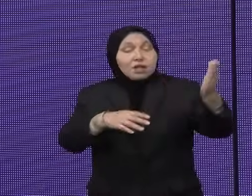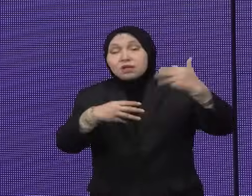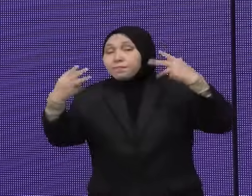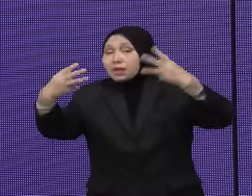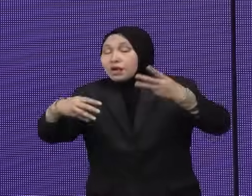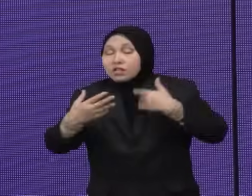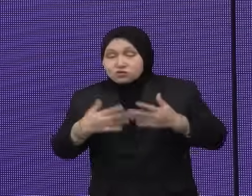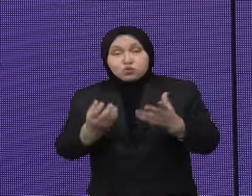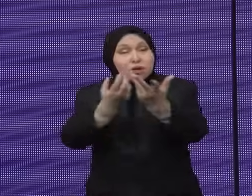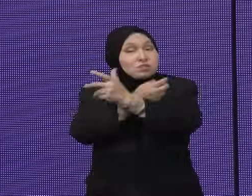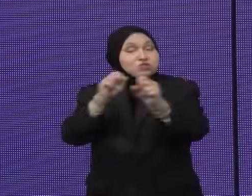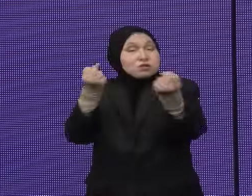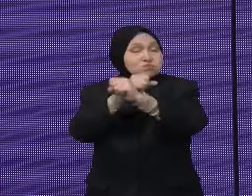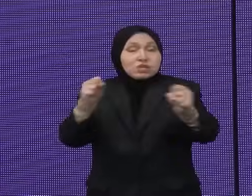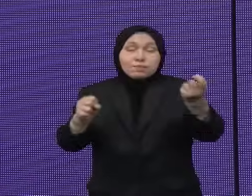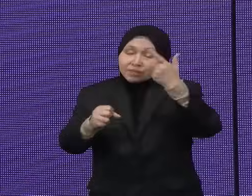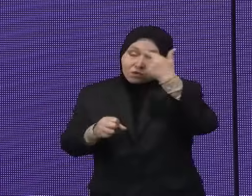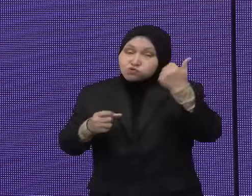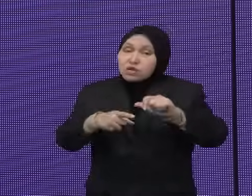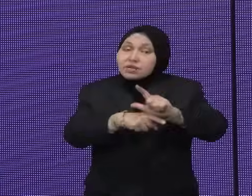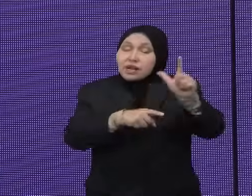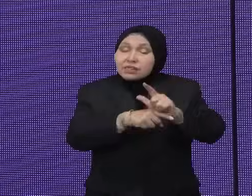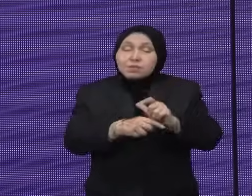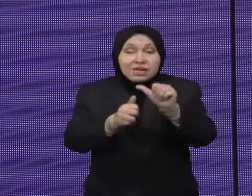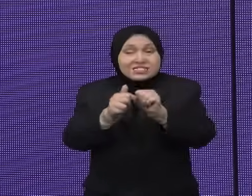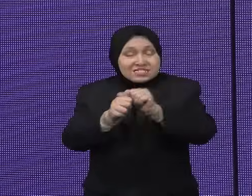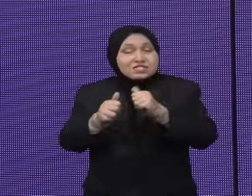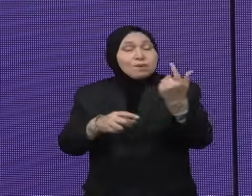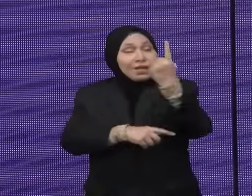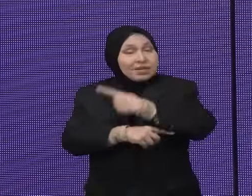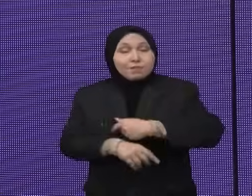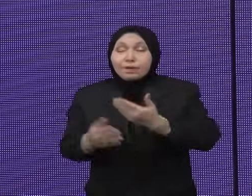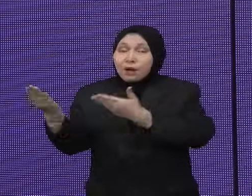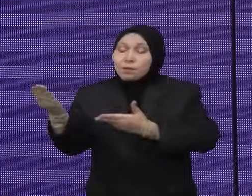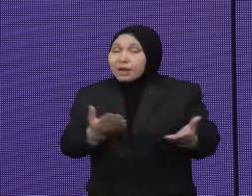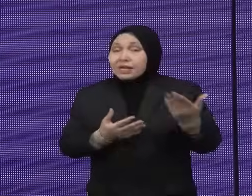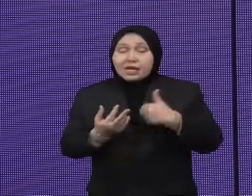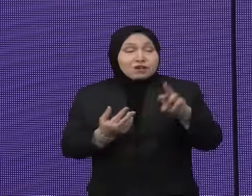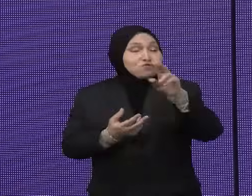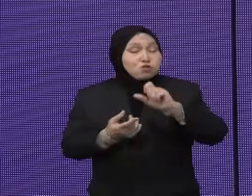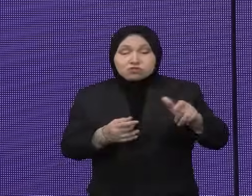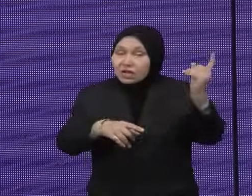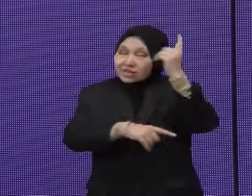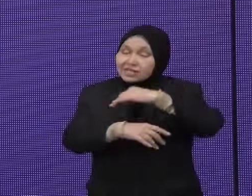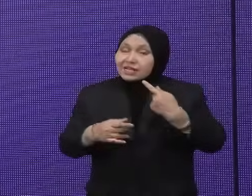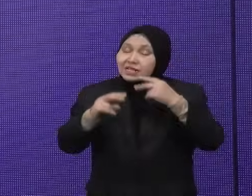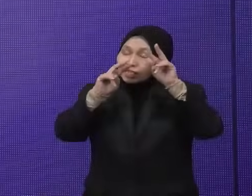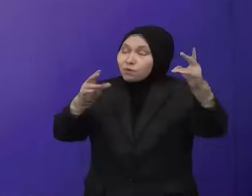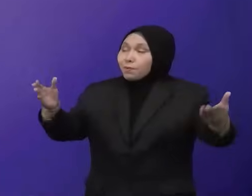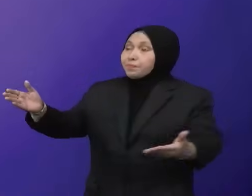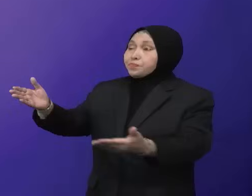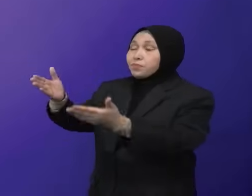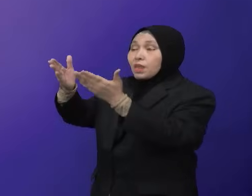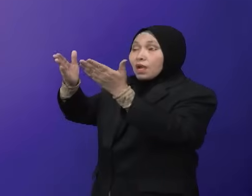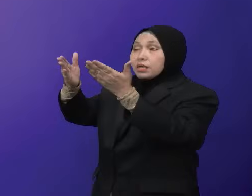dia sudah bersiap siaga kerana sudah dilatih pada setiap hari. Membawa pada resolusi kita pada hari ini, kita saksikan.